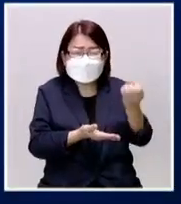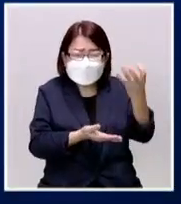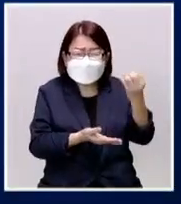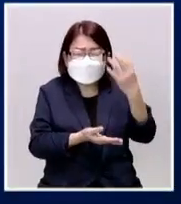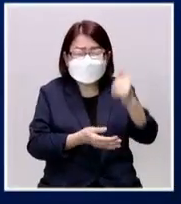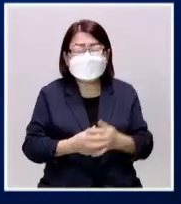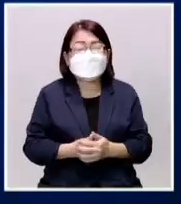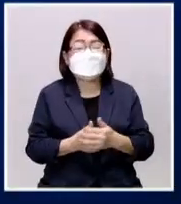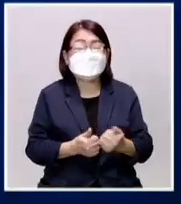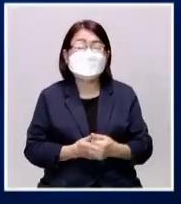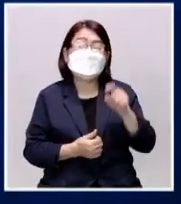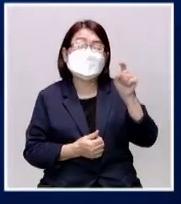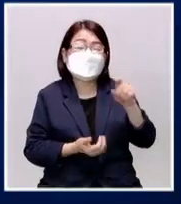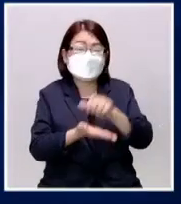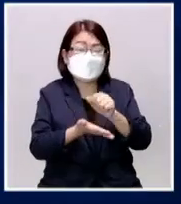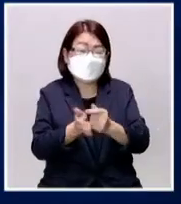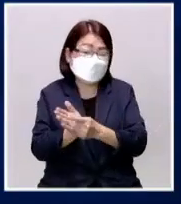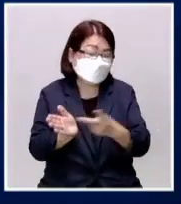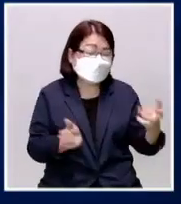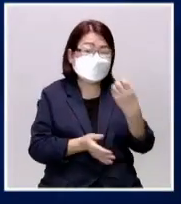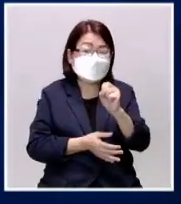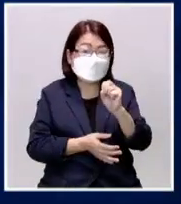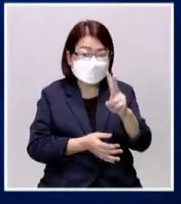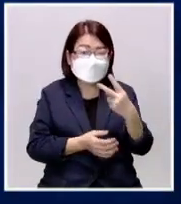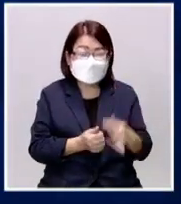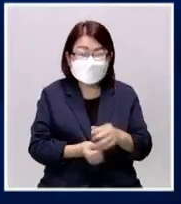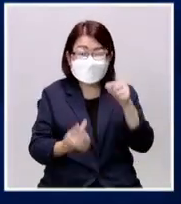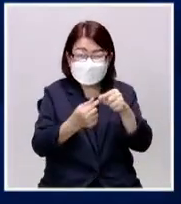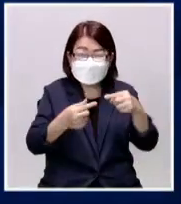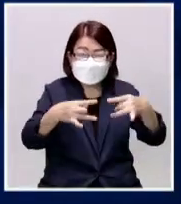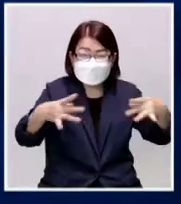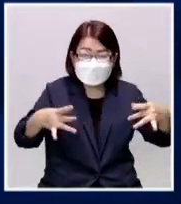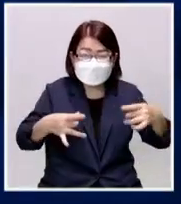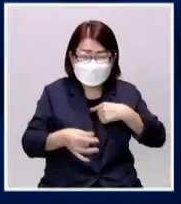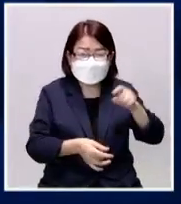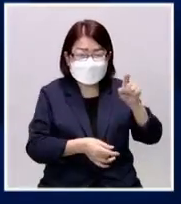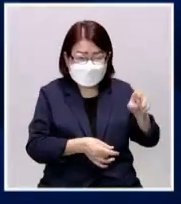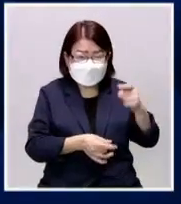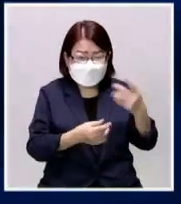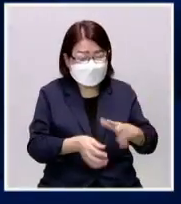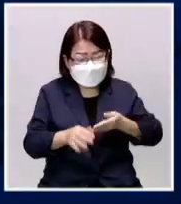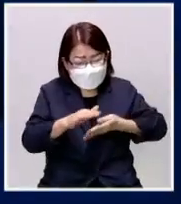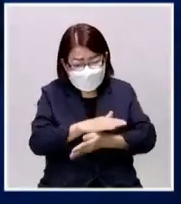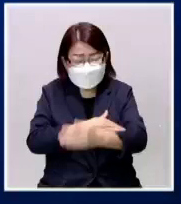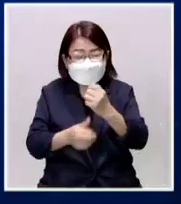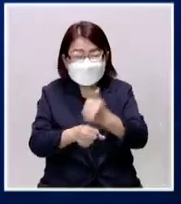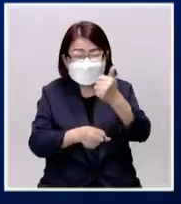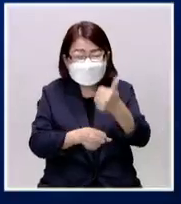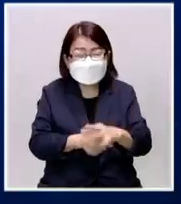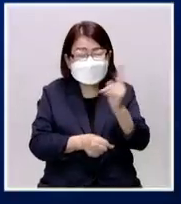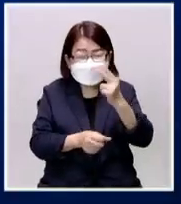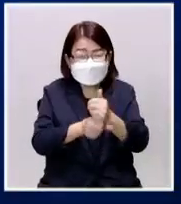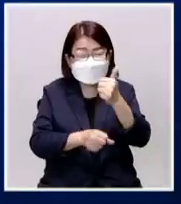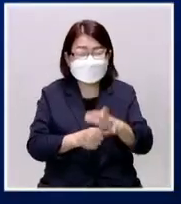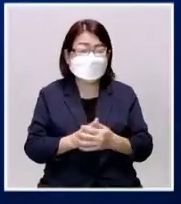ว่าเรืรันำที่สงไปสถส oy ลำมันจะสามารถทำงานตอบโตตามที่ Australia ต้องกได้หรอให่เพราฉะนั้น การตัสินใจ